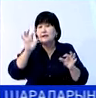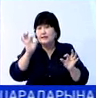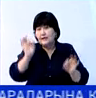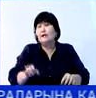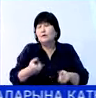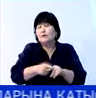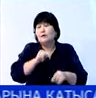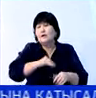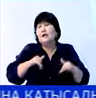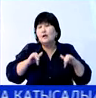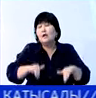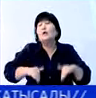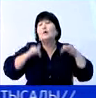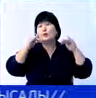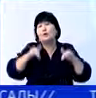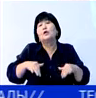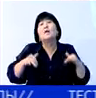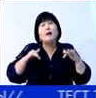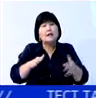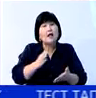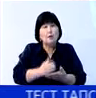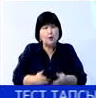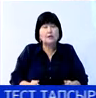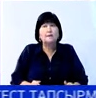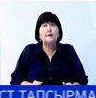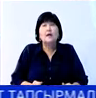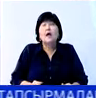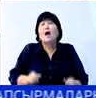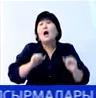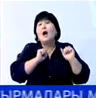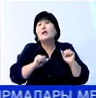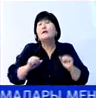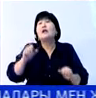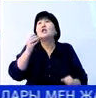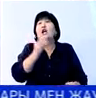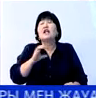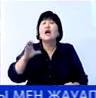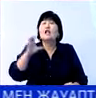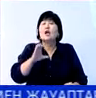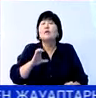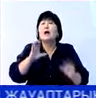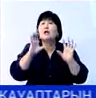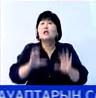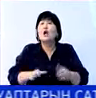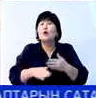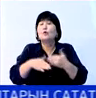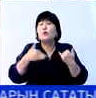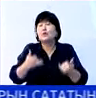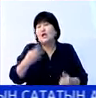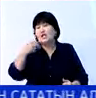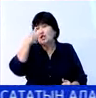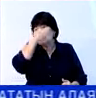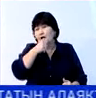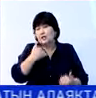жаңа сатыға көтеруге бағытталып отыр. Адвокат Шара Сабированың халыққа заң көмегін ұсынып жүргеніне 20 жылдан